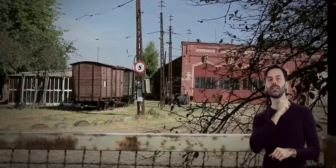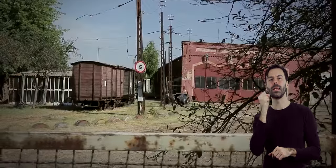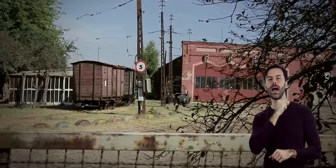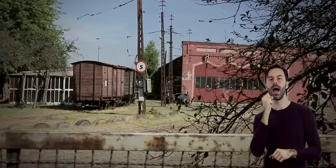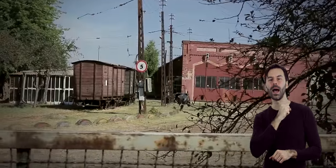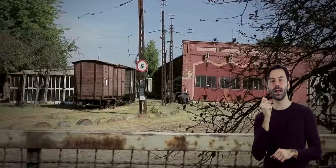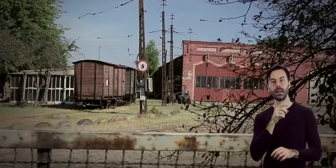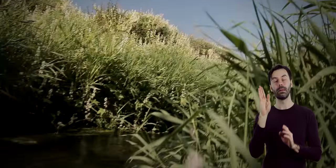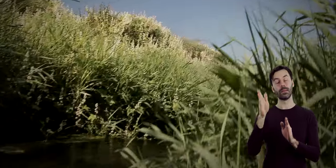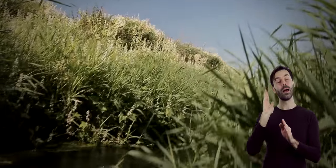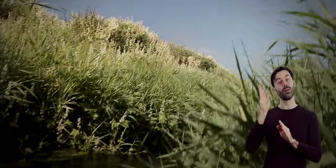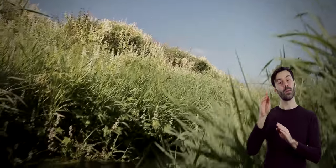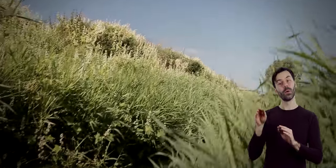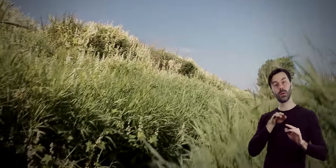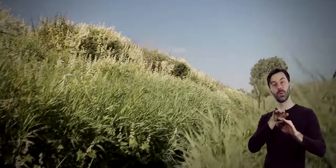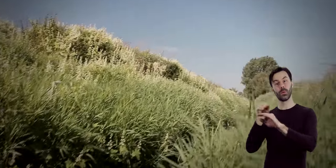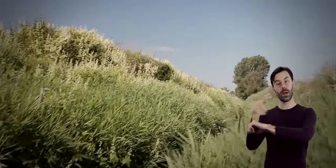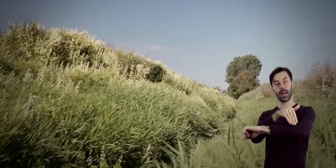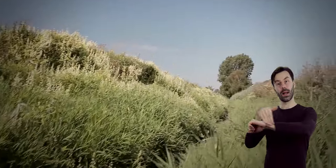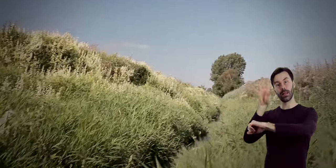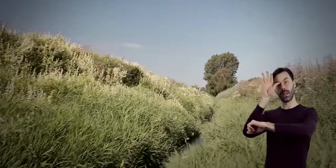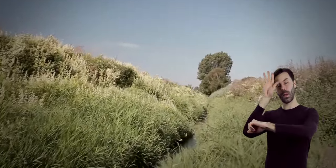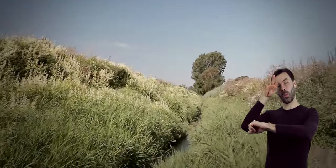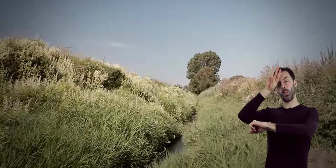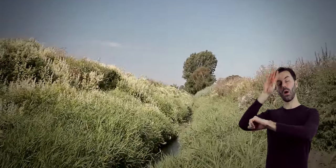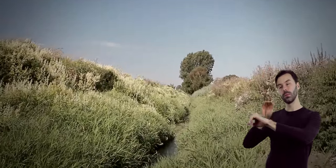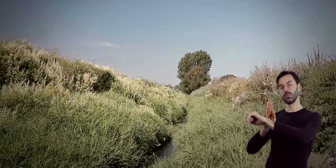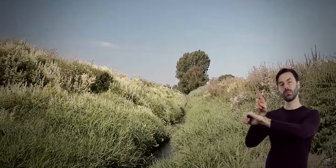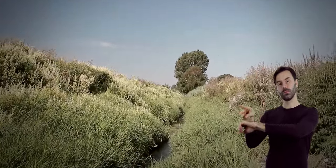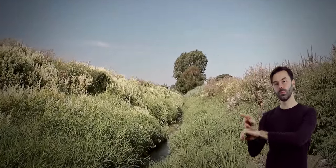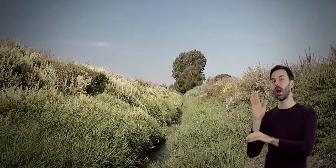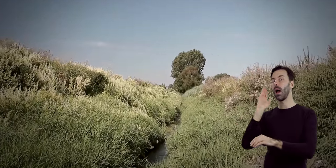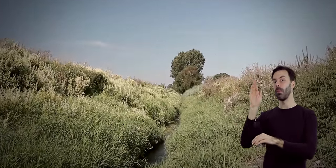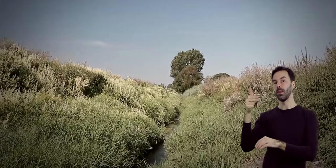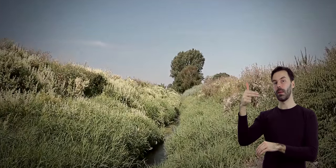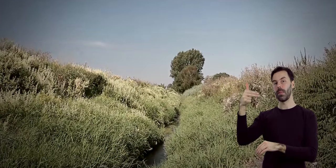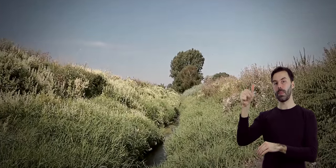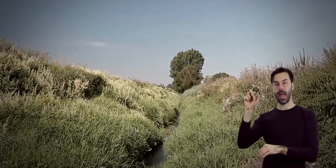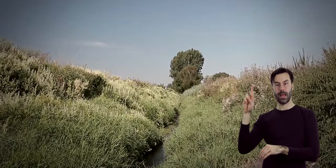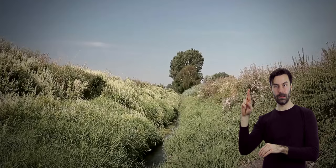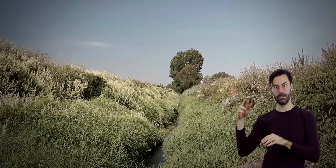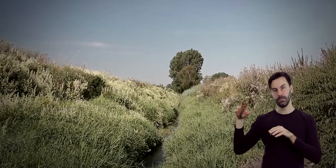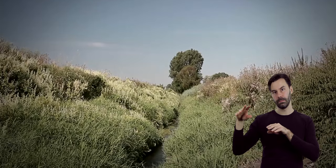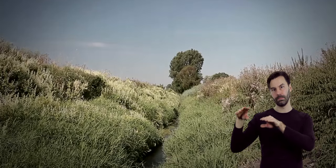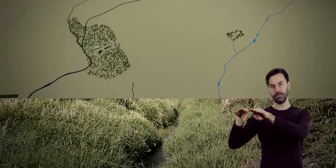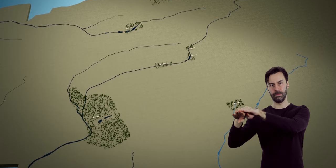linii podmiejskiej. I tak oto łódka opuszcza granice Łodzi, by w końcu ujść do Neru.